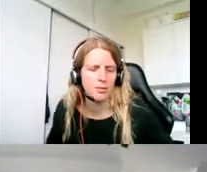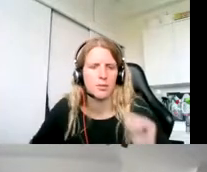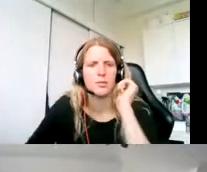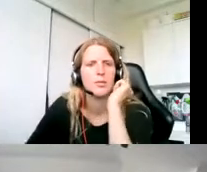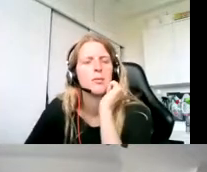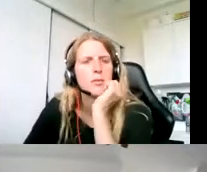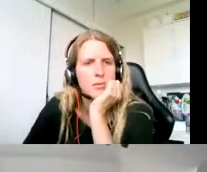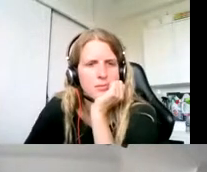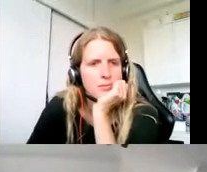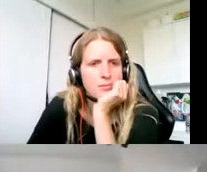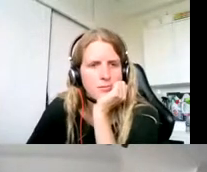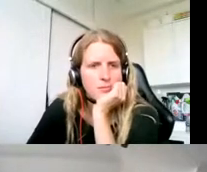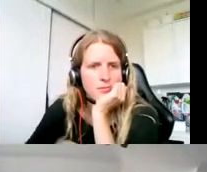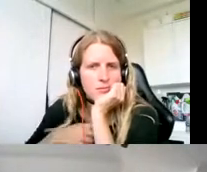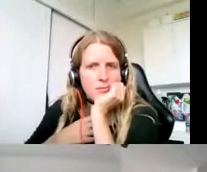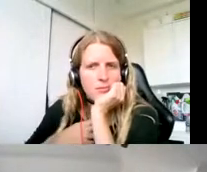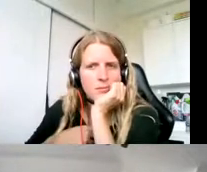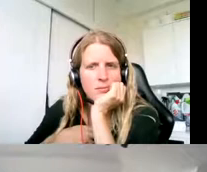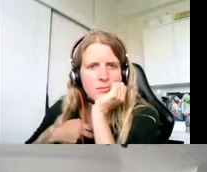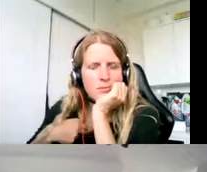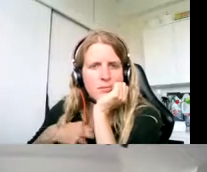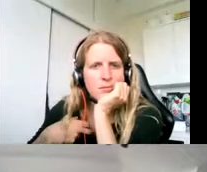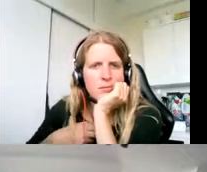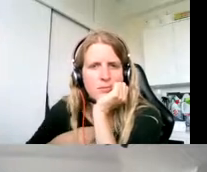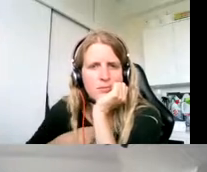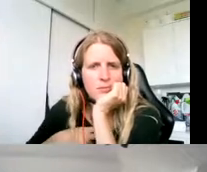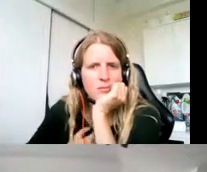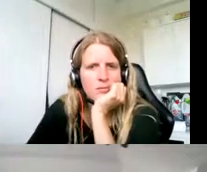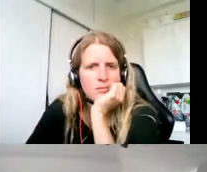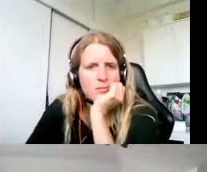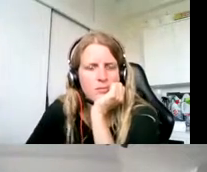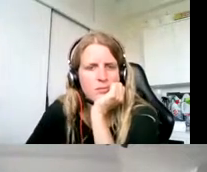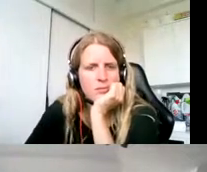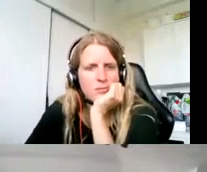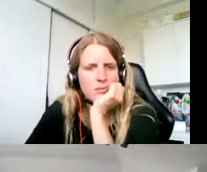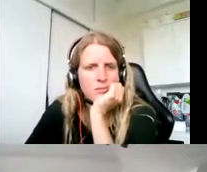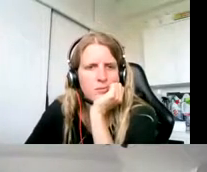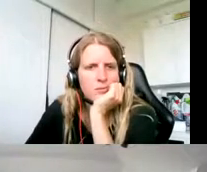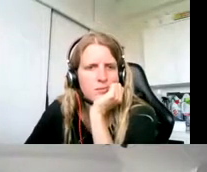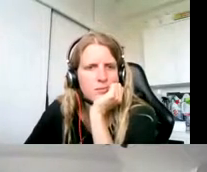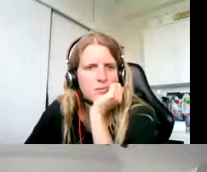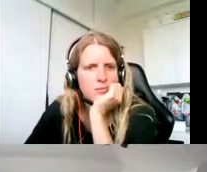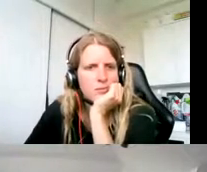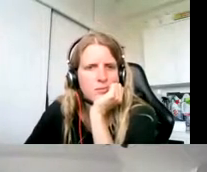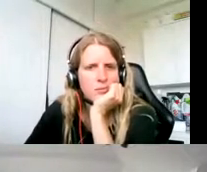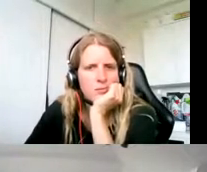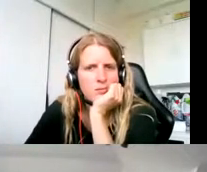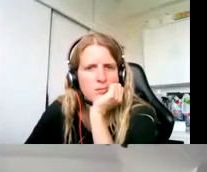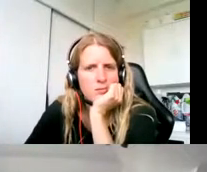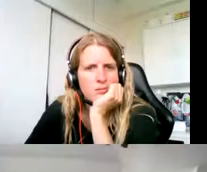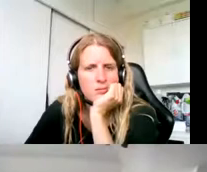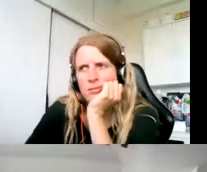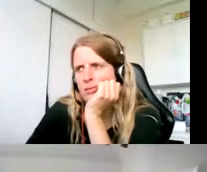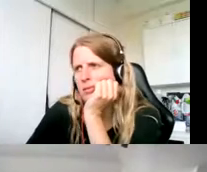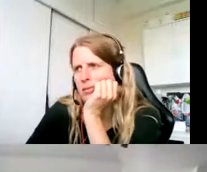is een beetje ons standpunt. Maar ik smijt het open naar de groep. U mag misschien in de chat zeggen hoe dat jullie het hebben aangepakt vorige zomer. Ik zie precies hoe dat mensen er al